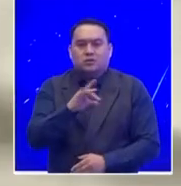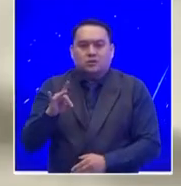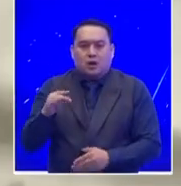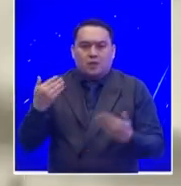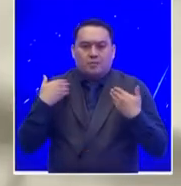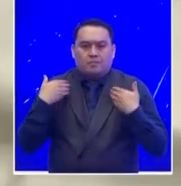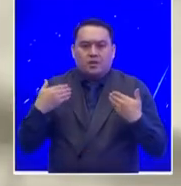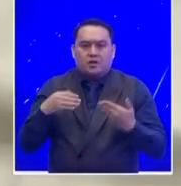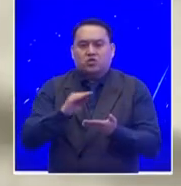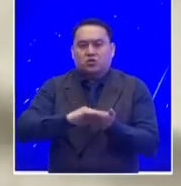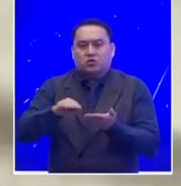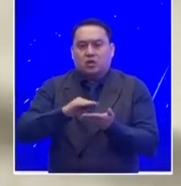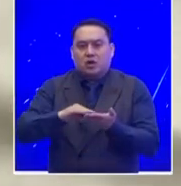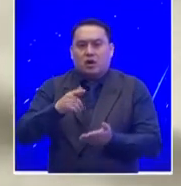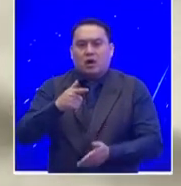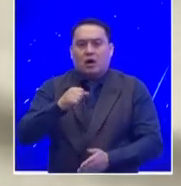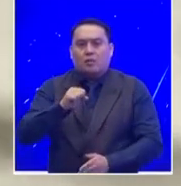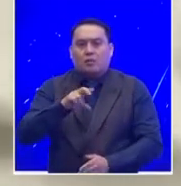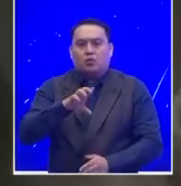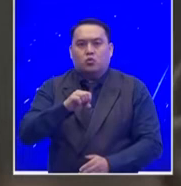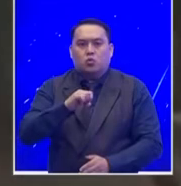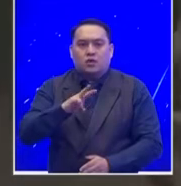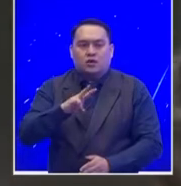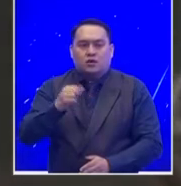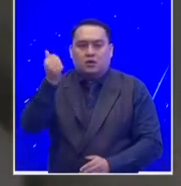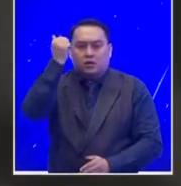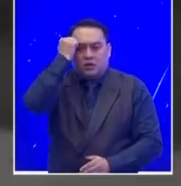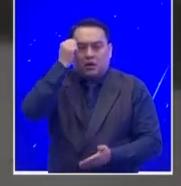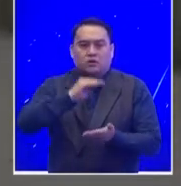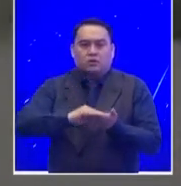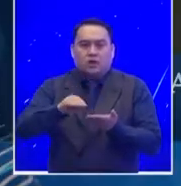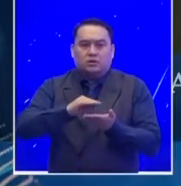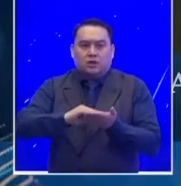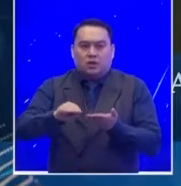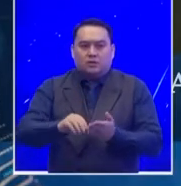батыры, белгілі жазушы Мәлік Ғабдуллин Төлеген жайлы естелігінде былай деп жазған.